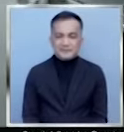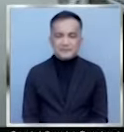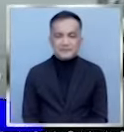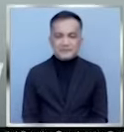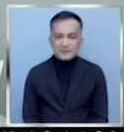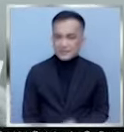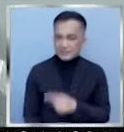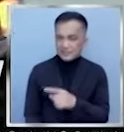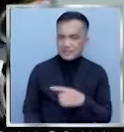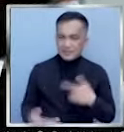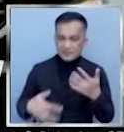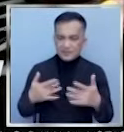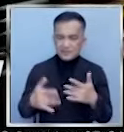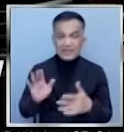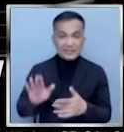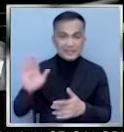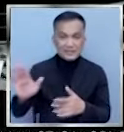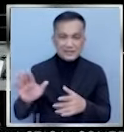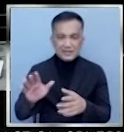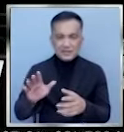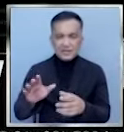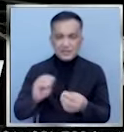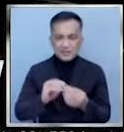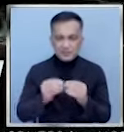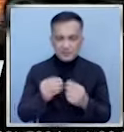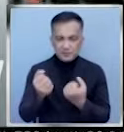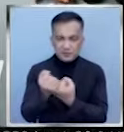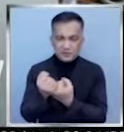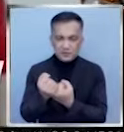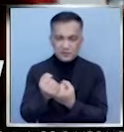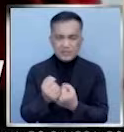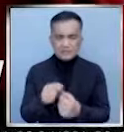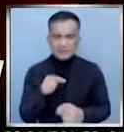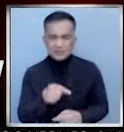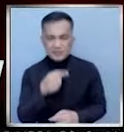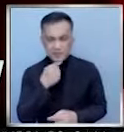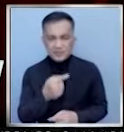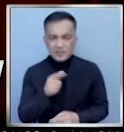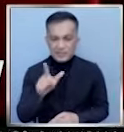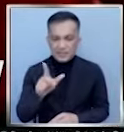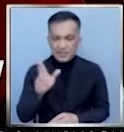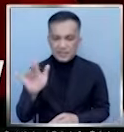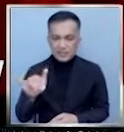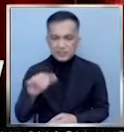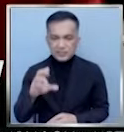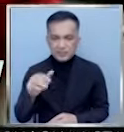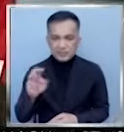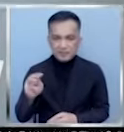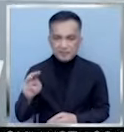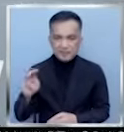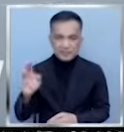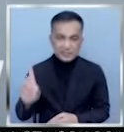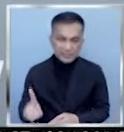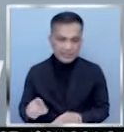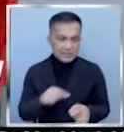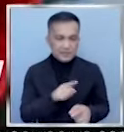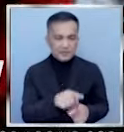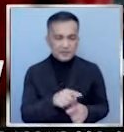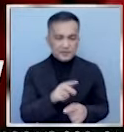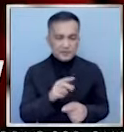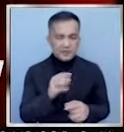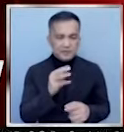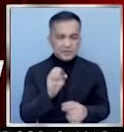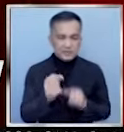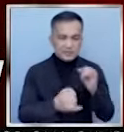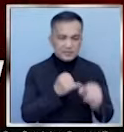pinaka-excited sa lahat ang number one supporter at itinuturing ng lucky charm ni Michelle, si Miss International 1979 at